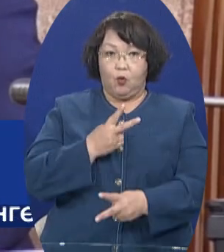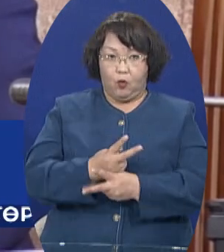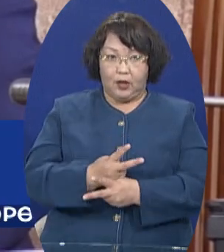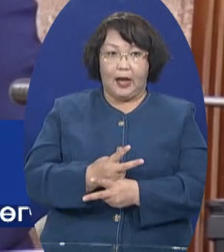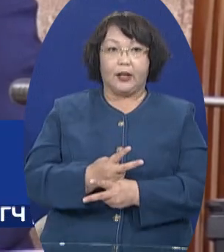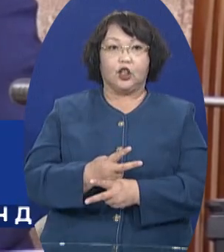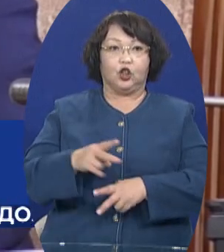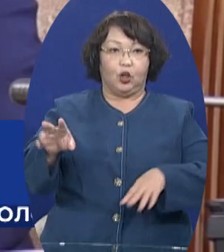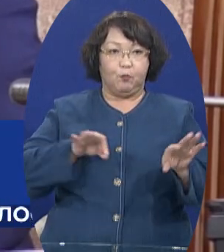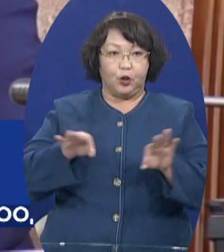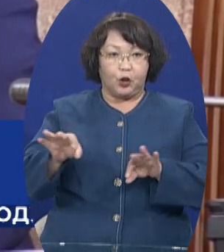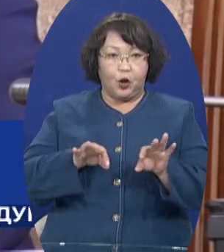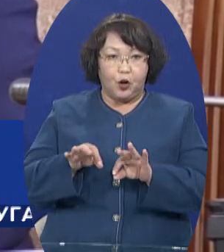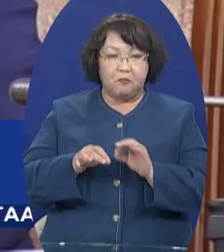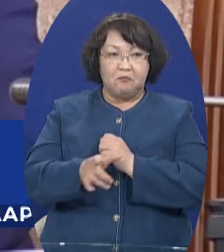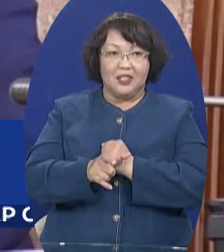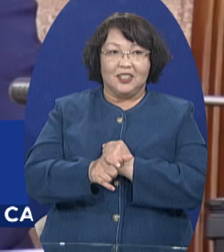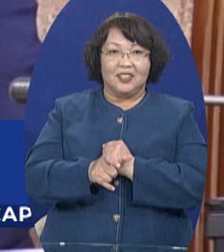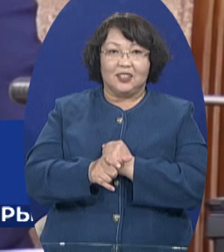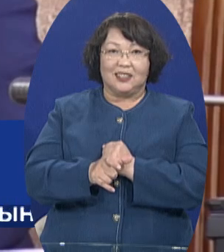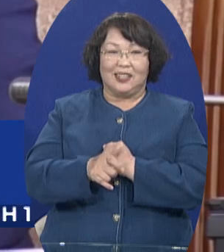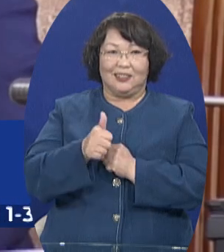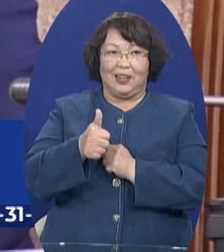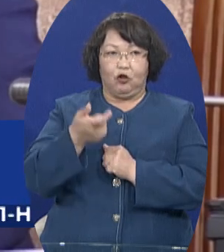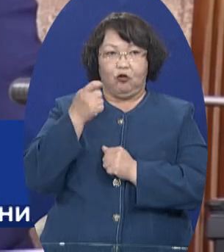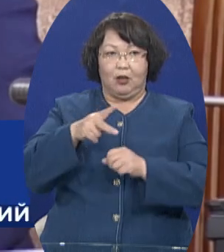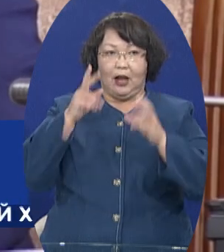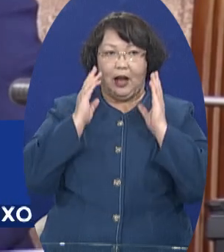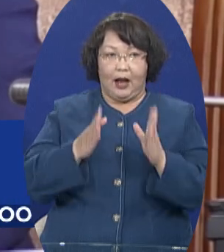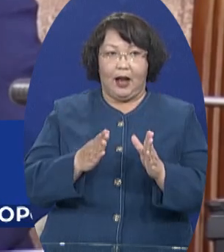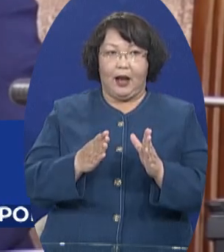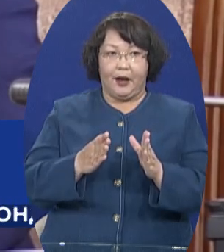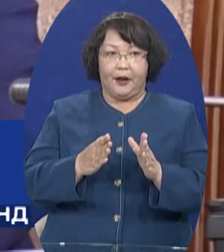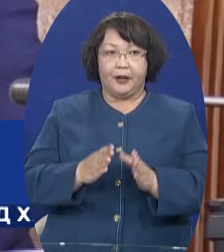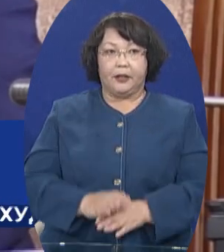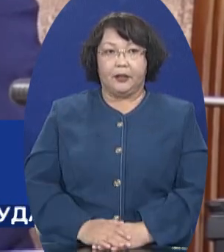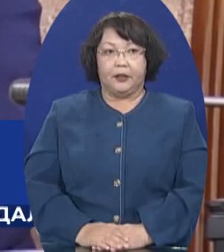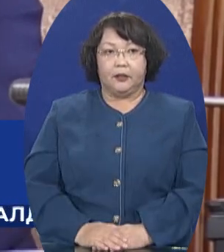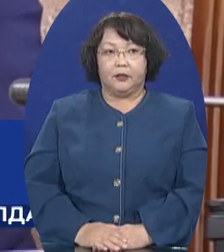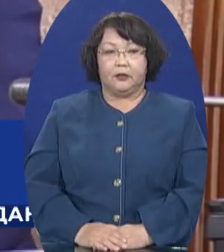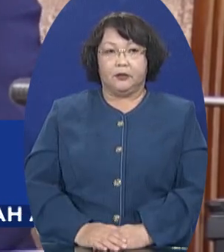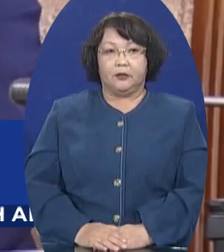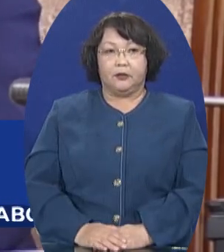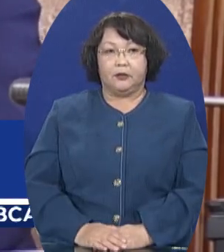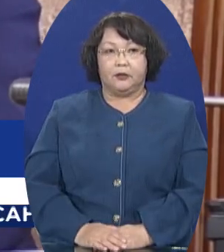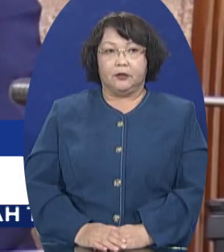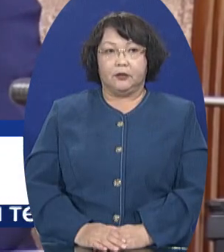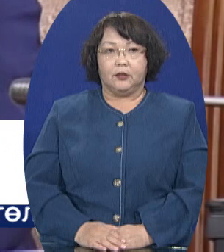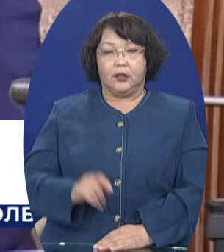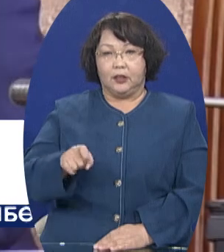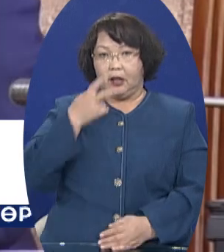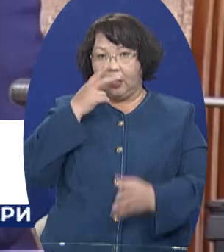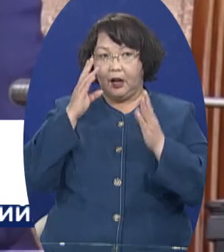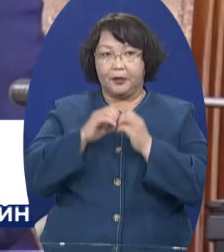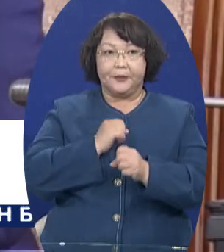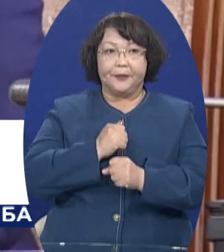бас илүү мэрэгжлийн баг талбар нь бас анхаарч байгаа. Одоо та бүхэн тэн дээрээ бол нэлээ ач холбогдлогч